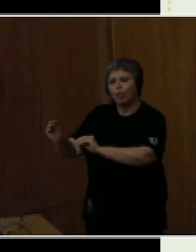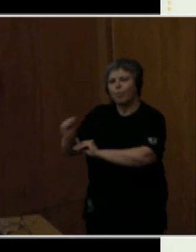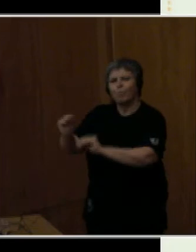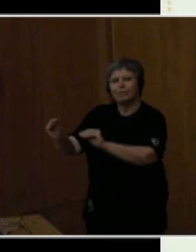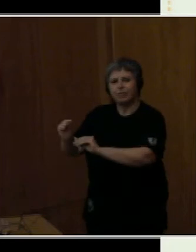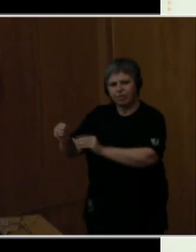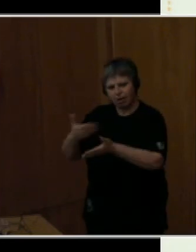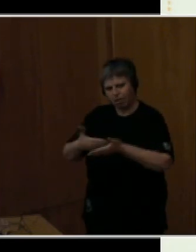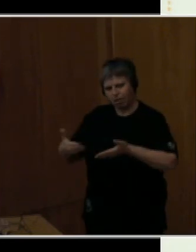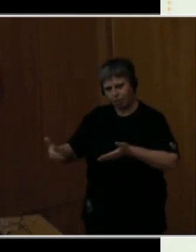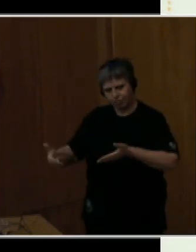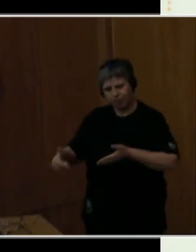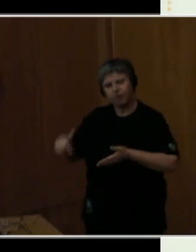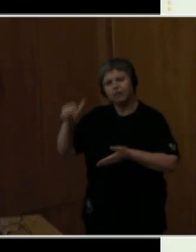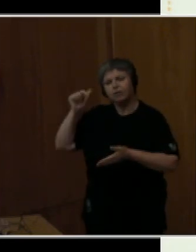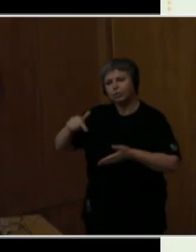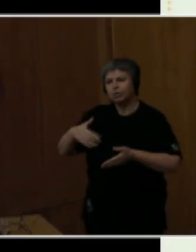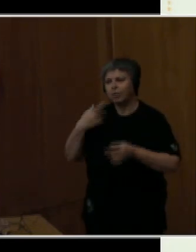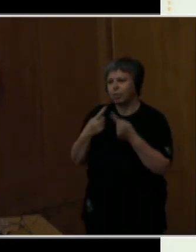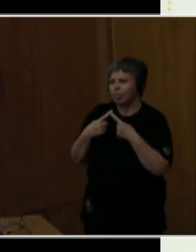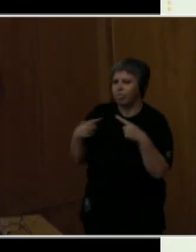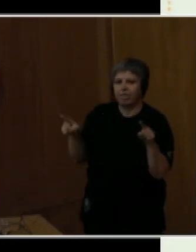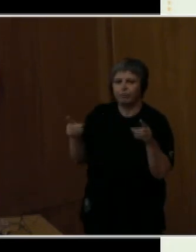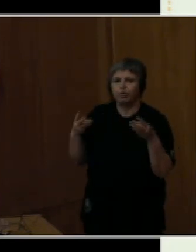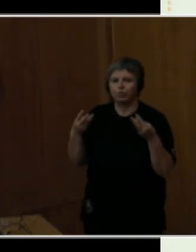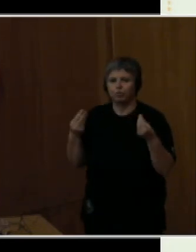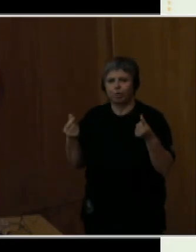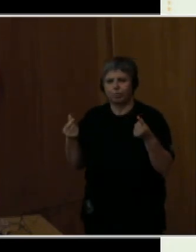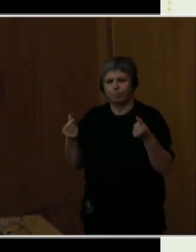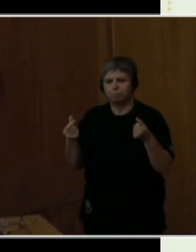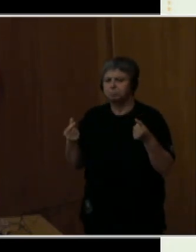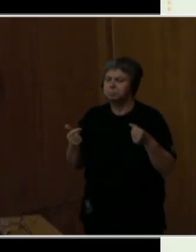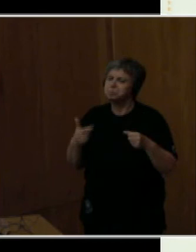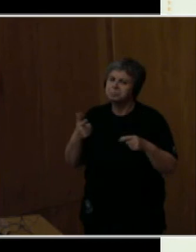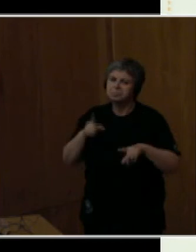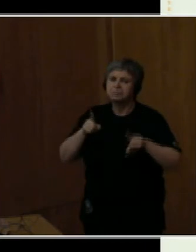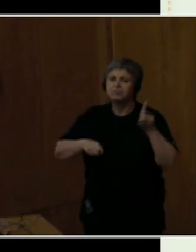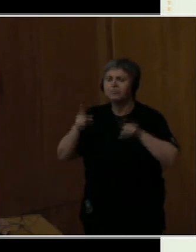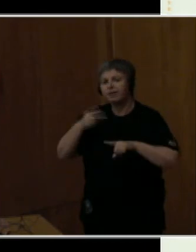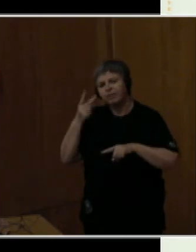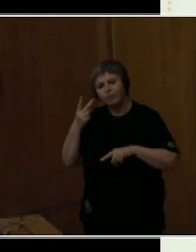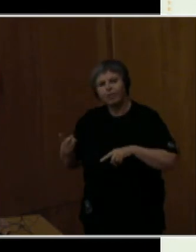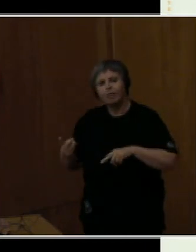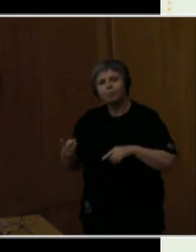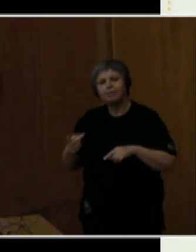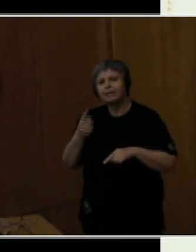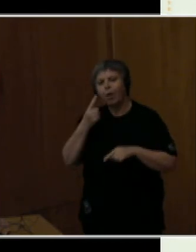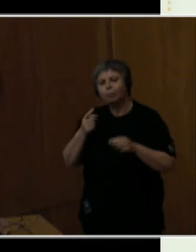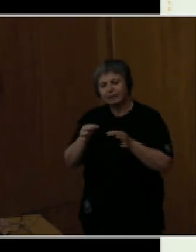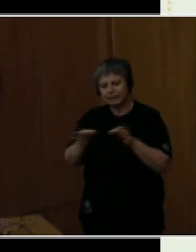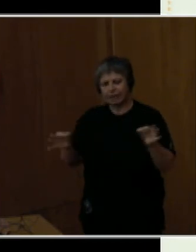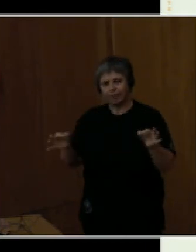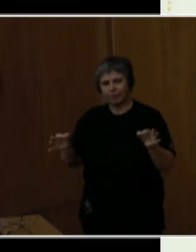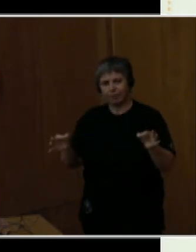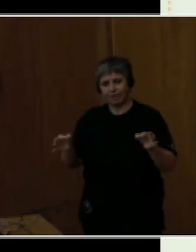έχουμε άλλα κυκλώματα, ενδεχομένως και οπτικές ίνες τα τελευταία χρόνια. Από το κέντρο του παρόχου όμως μέχρι τον τελικό